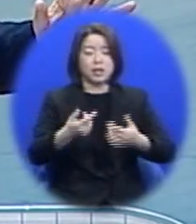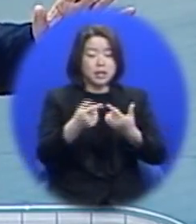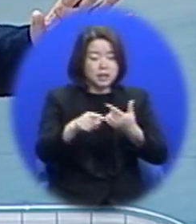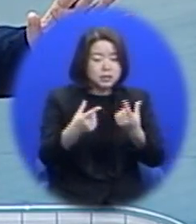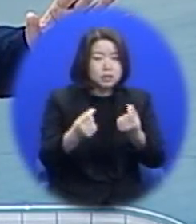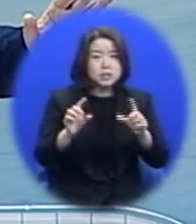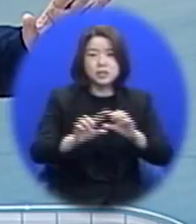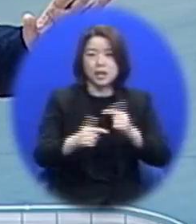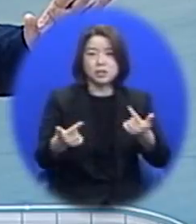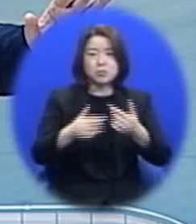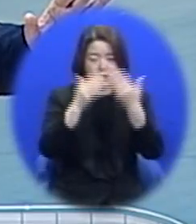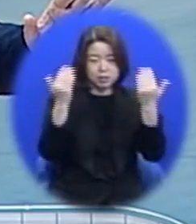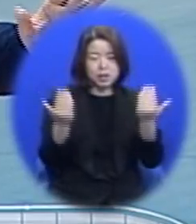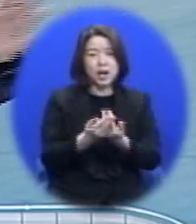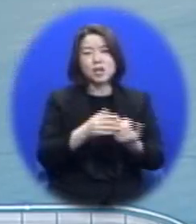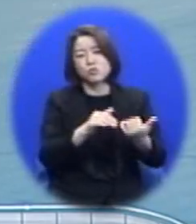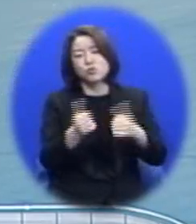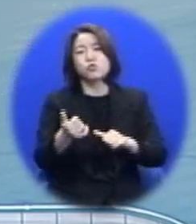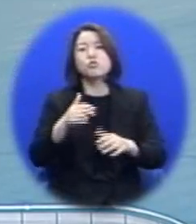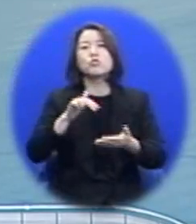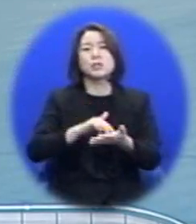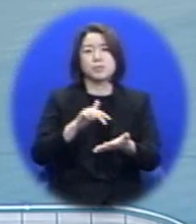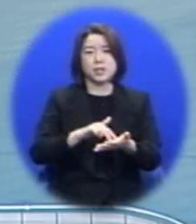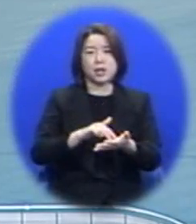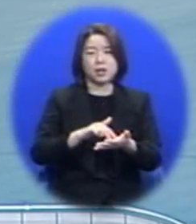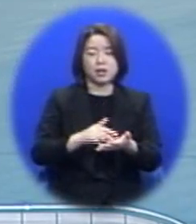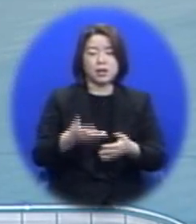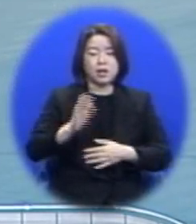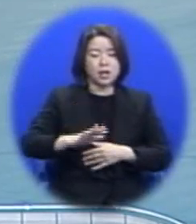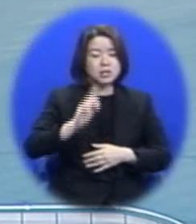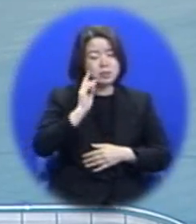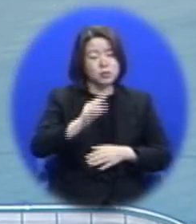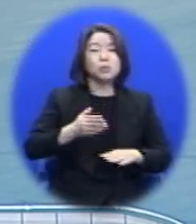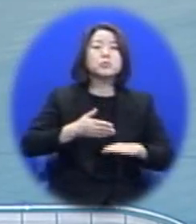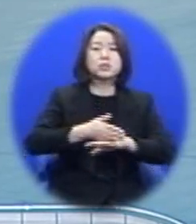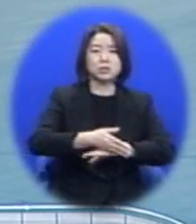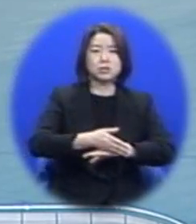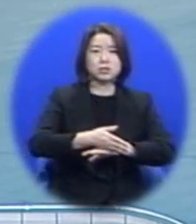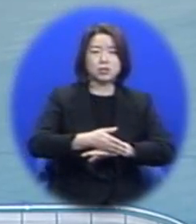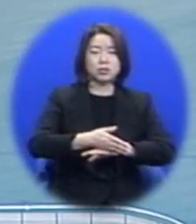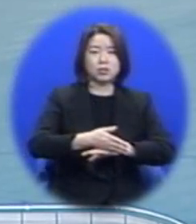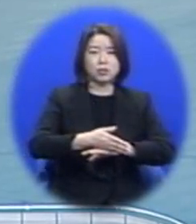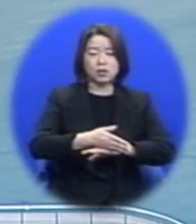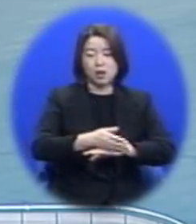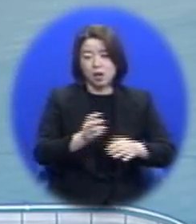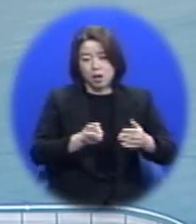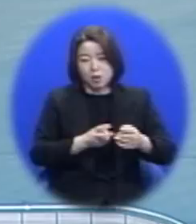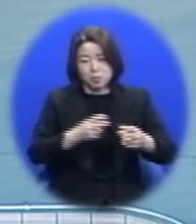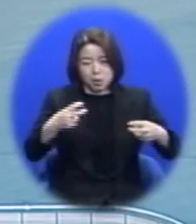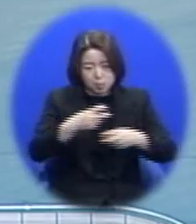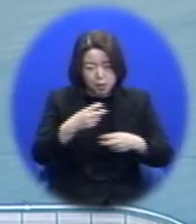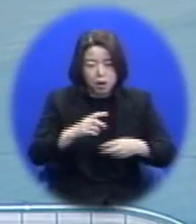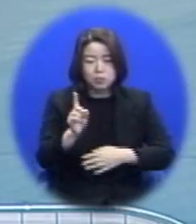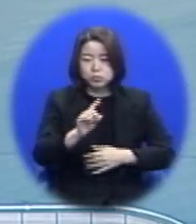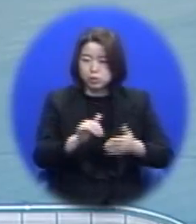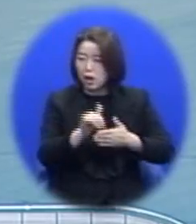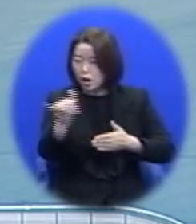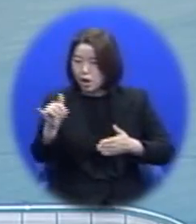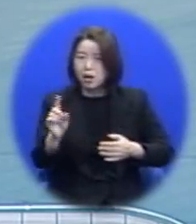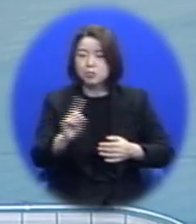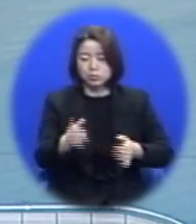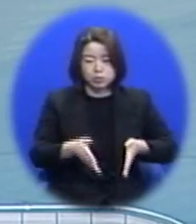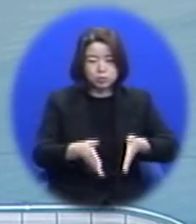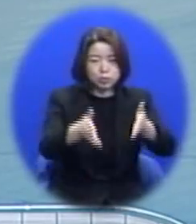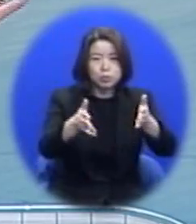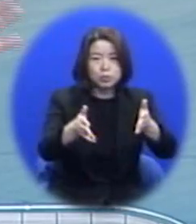죽을 형편이 됐어요. 그런데 너무 늦었어요. 나올 수 있는 모든 교통편이나 그리고 나갈 수 있는